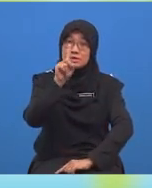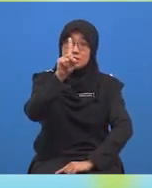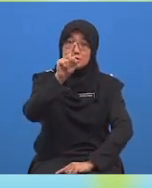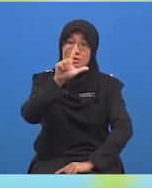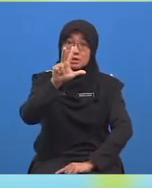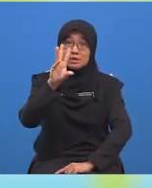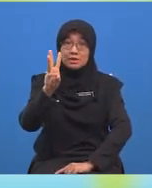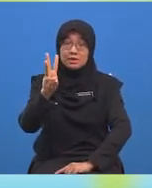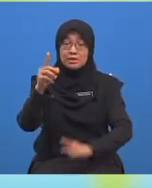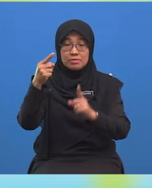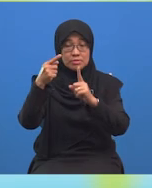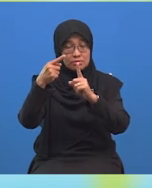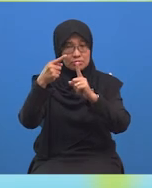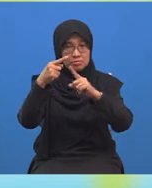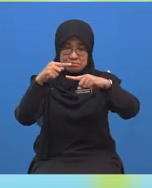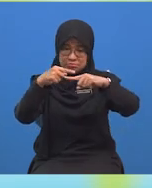1.136.